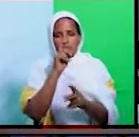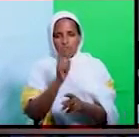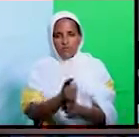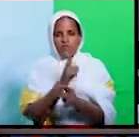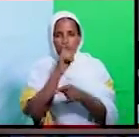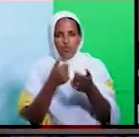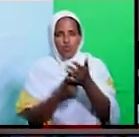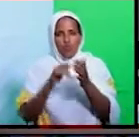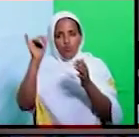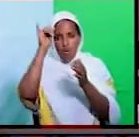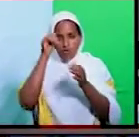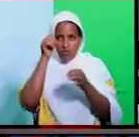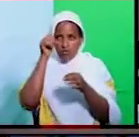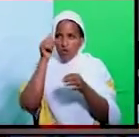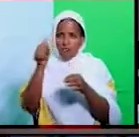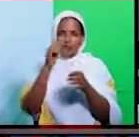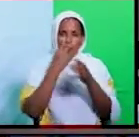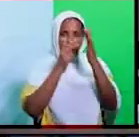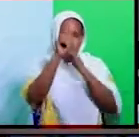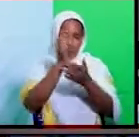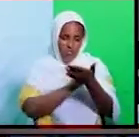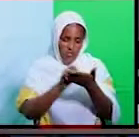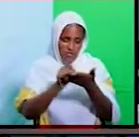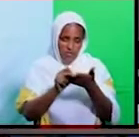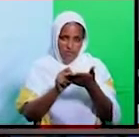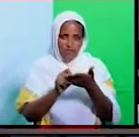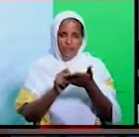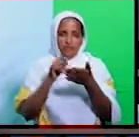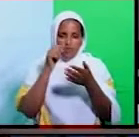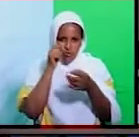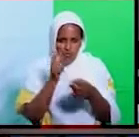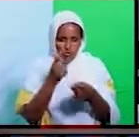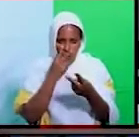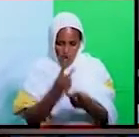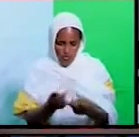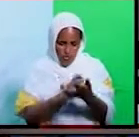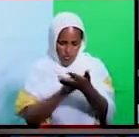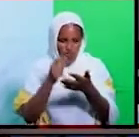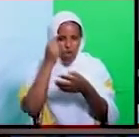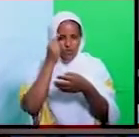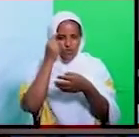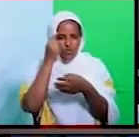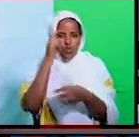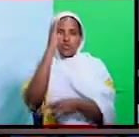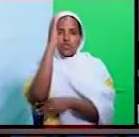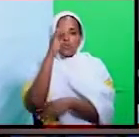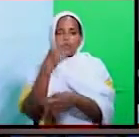መማር ስንገባ ለናረብም ስንል እግዚአብሔር በዛ በቃሉ አድሮ